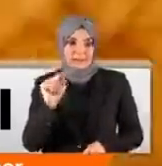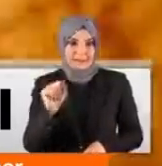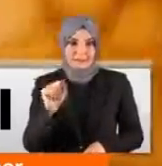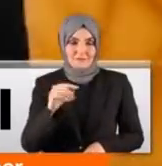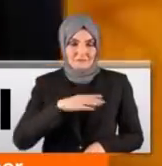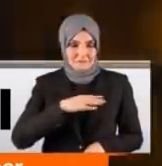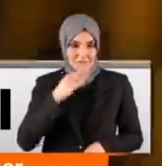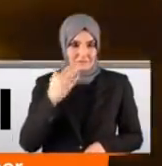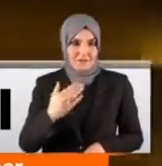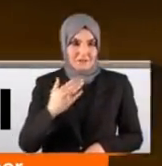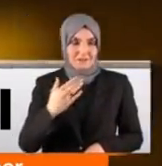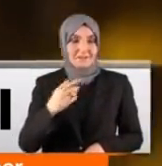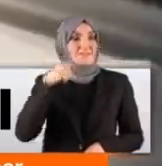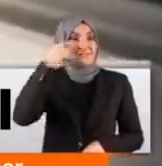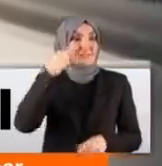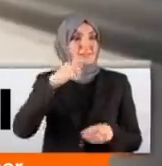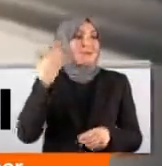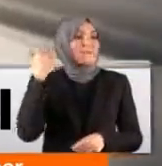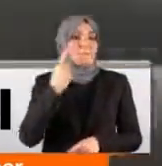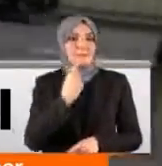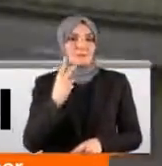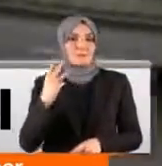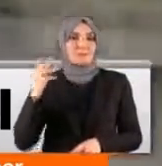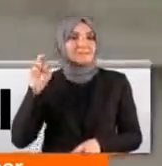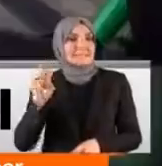bölümleri ve ekranında yayınlanmıştı